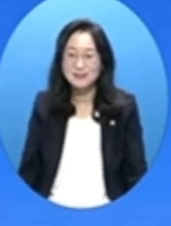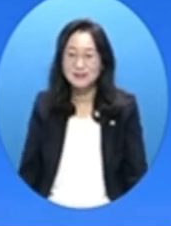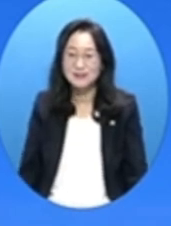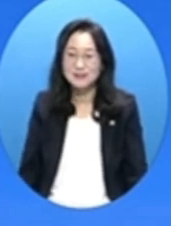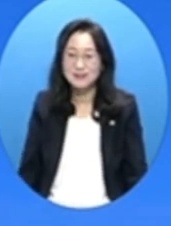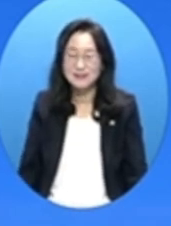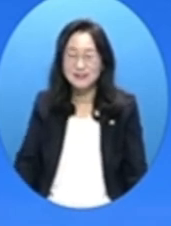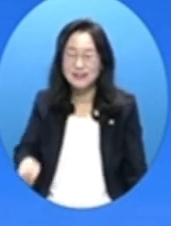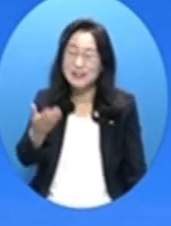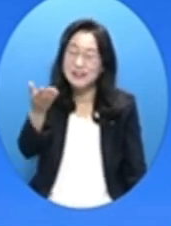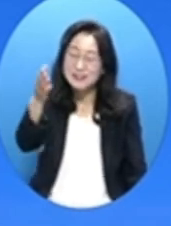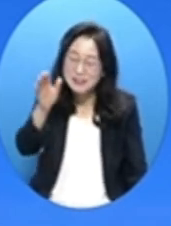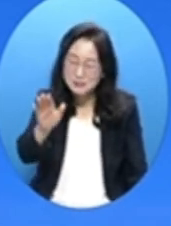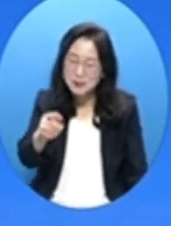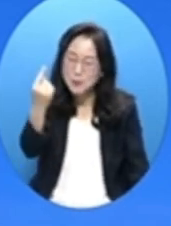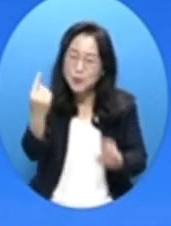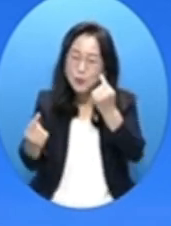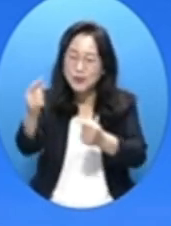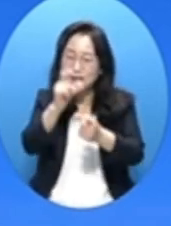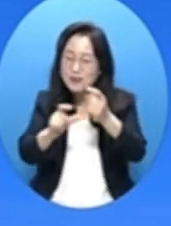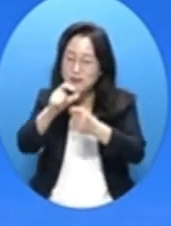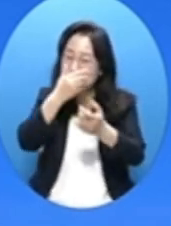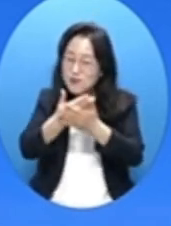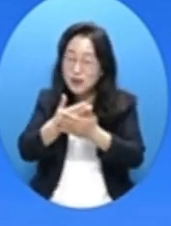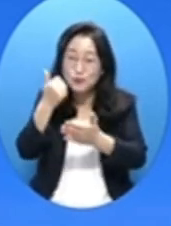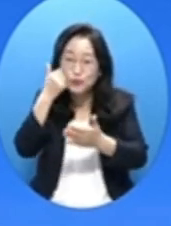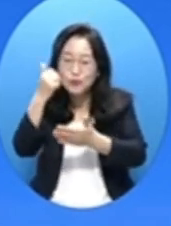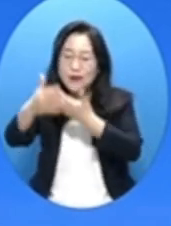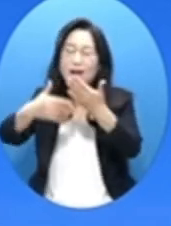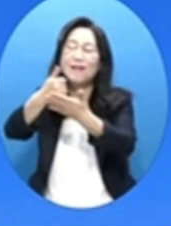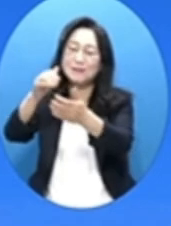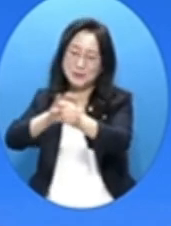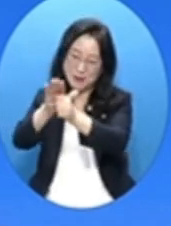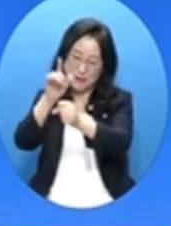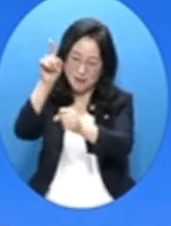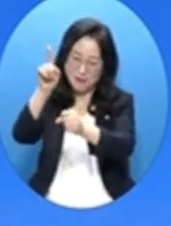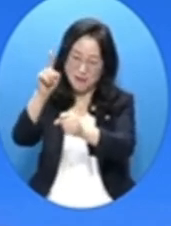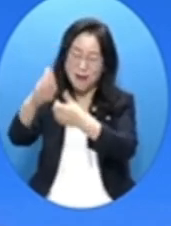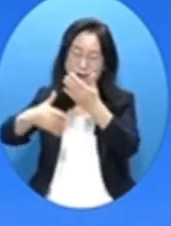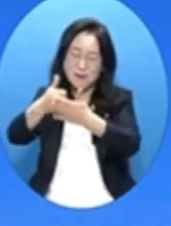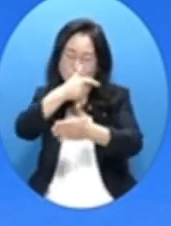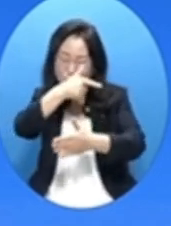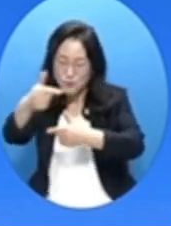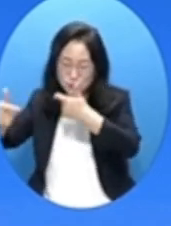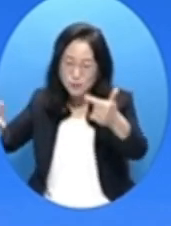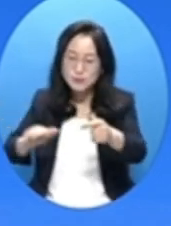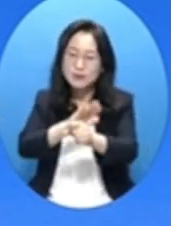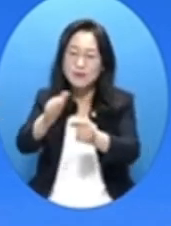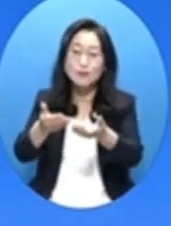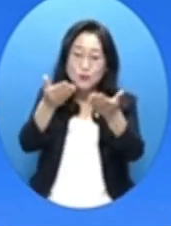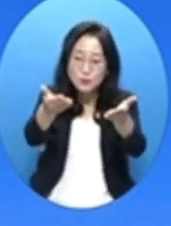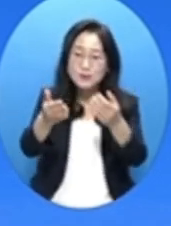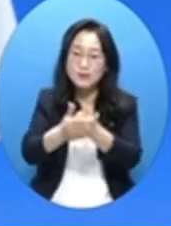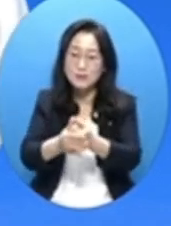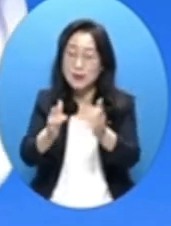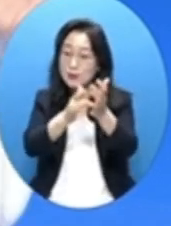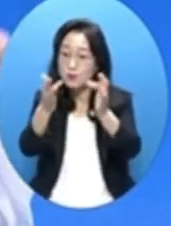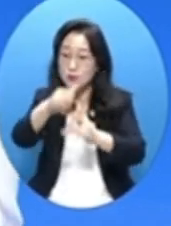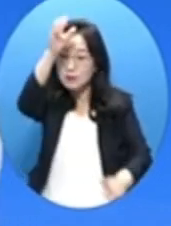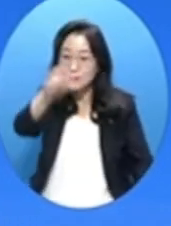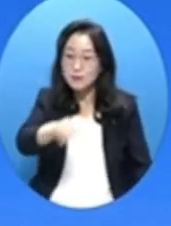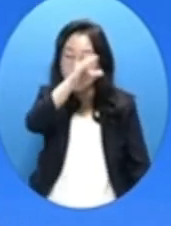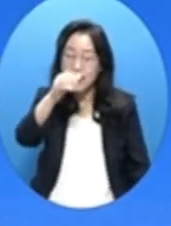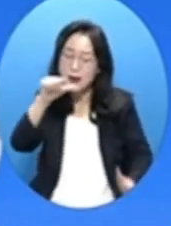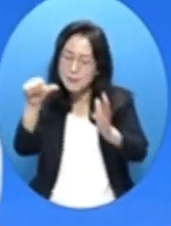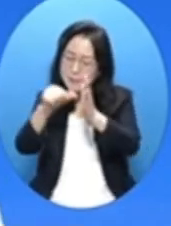그 사랑보다 더 귀한 것이 하나님의 사랑입니다. 하나님이 너무 얼마나 우리를 사랑하시는지 예수님을 십자가 달려 죽게